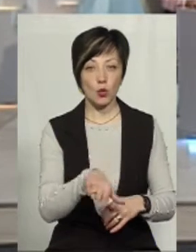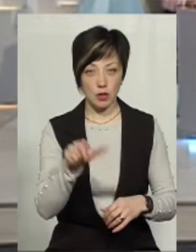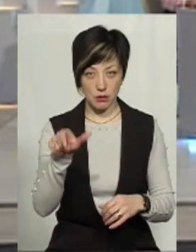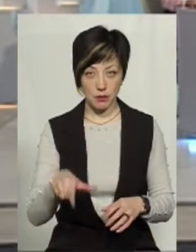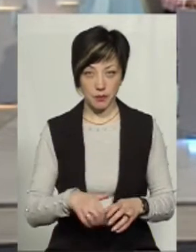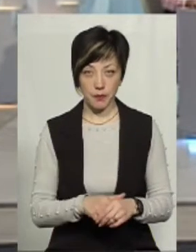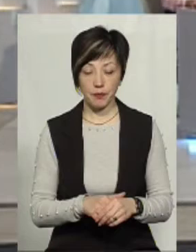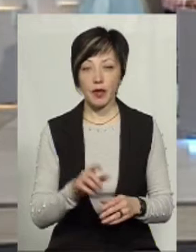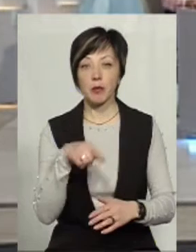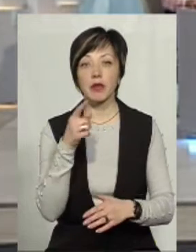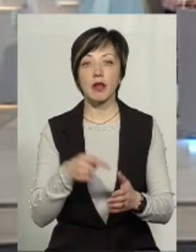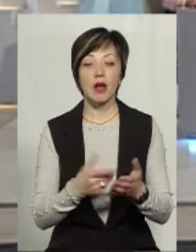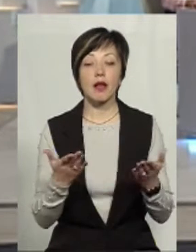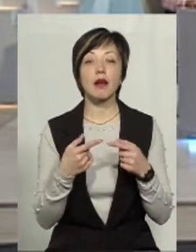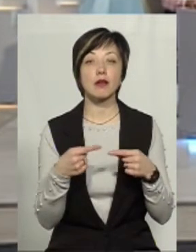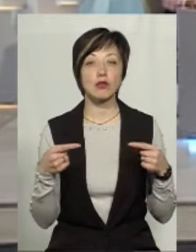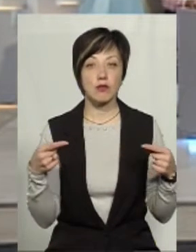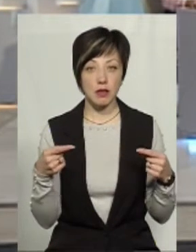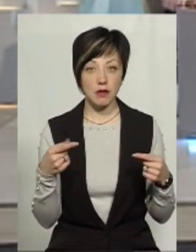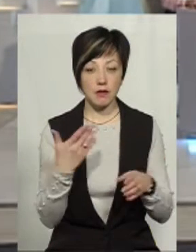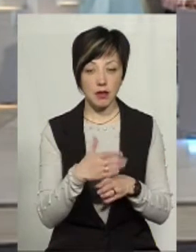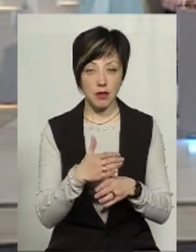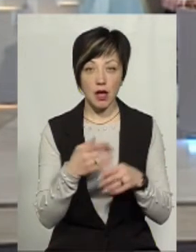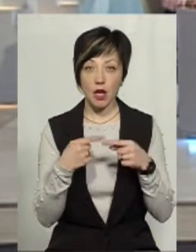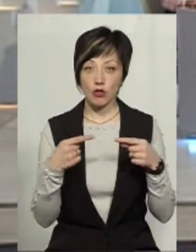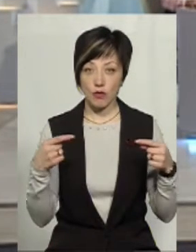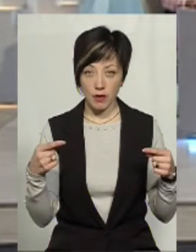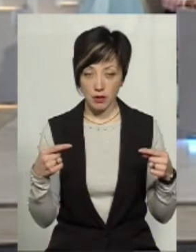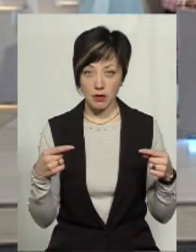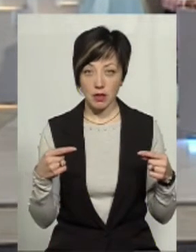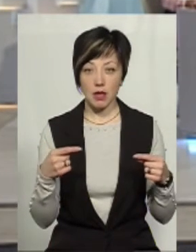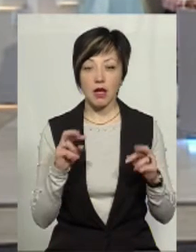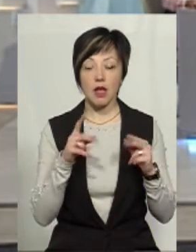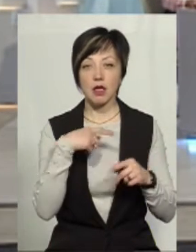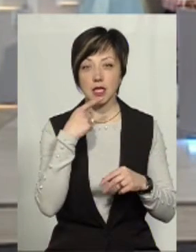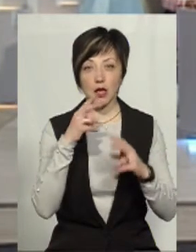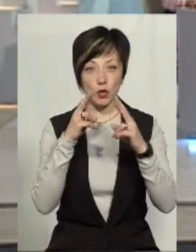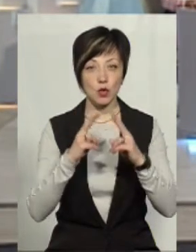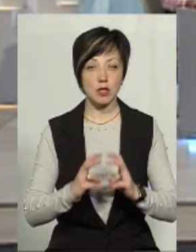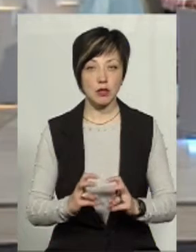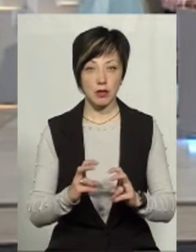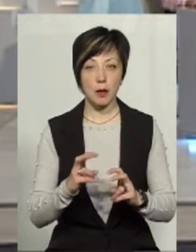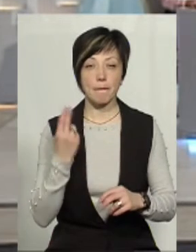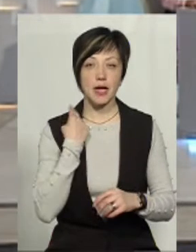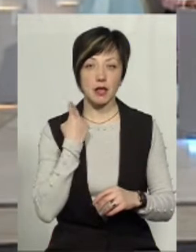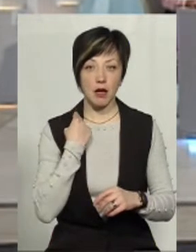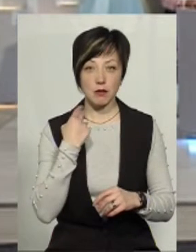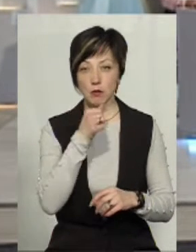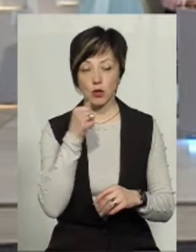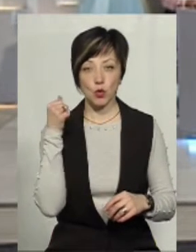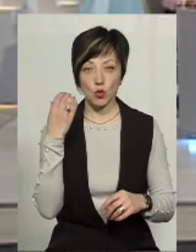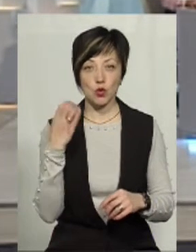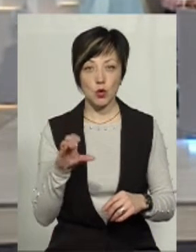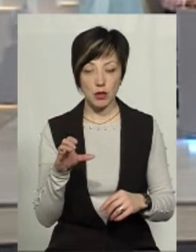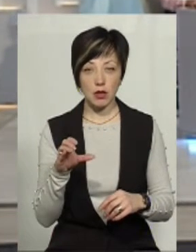людини. Питання, які речовини? Речовин, як зазначали ще дослідники британські минулого